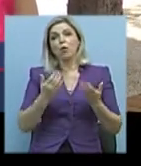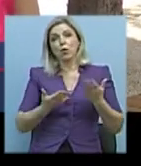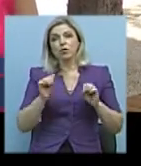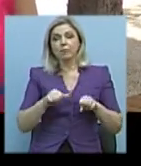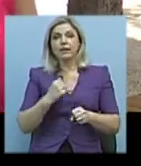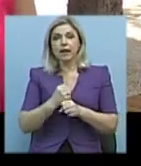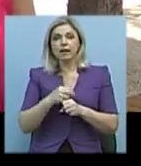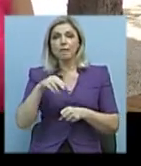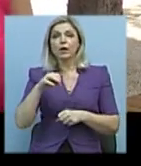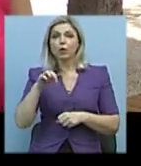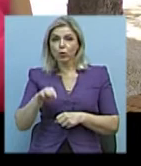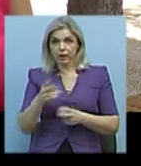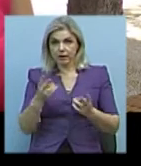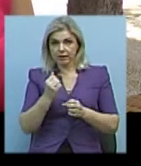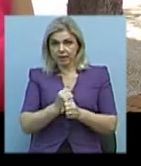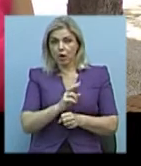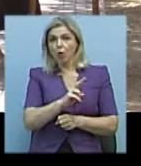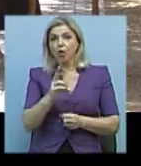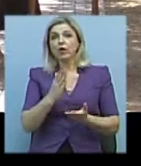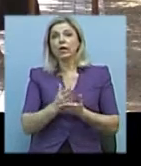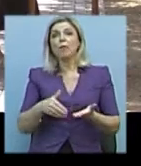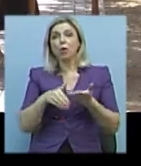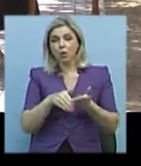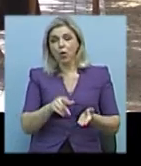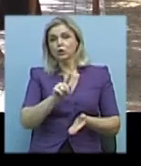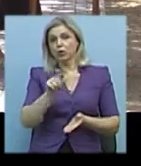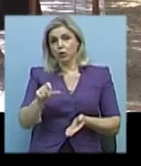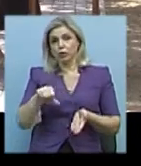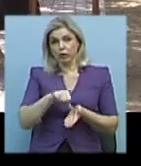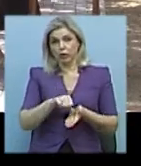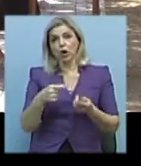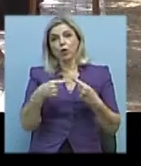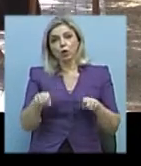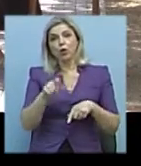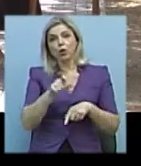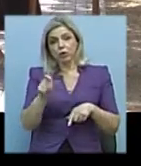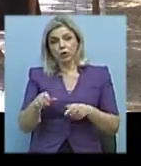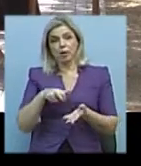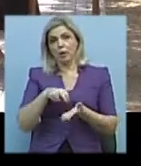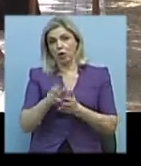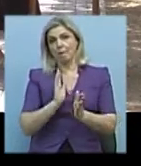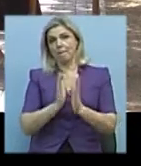створювати, у кого є допомога, щоб люди брали участь. Інші жителі міста проходять повз.